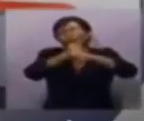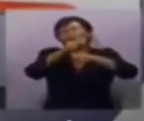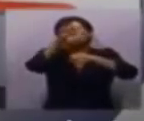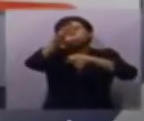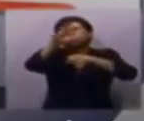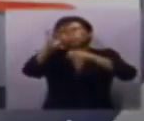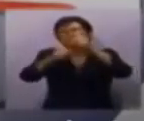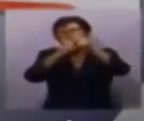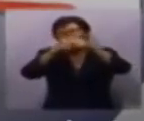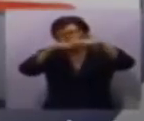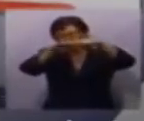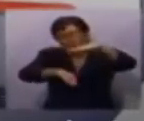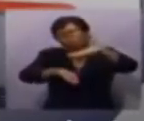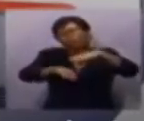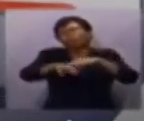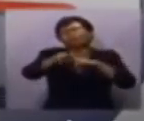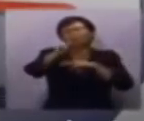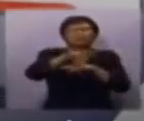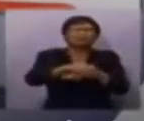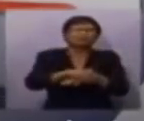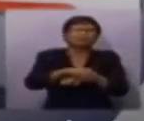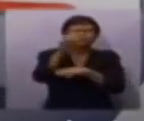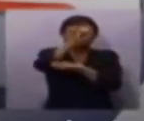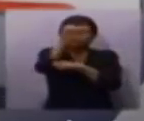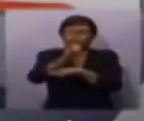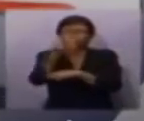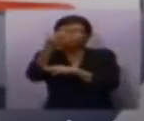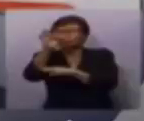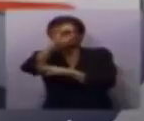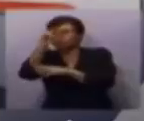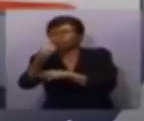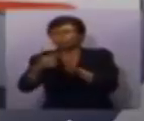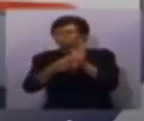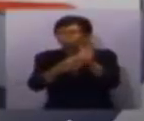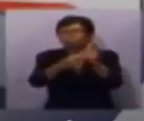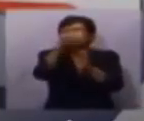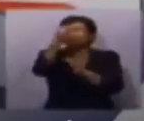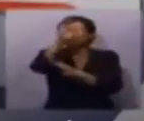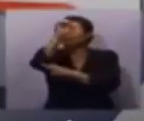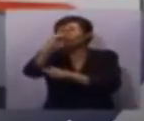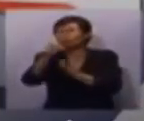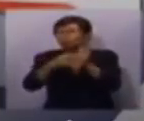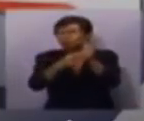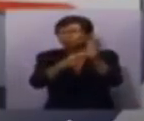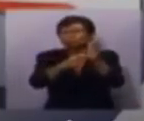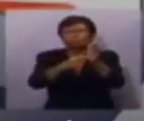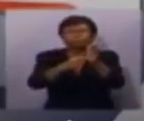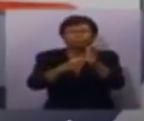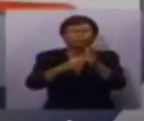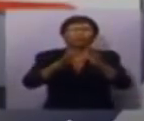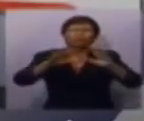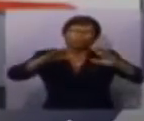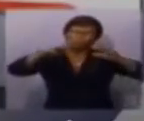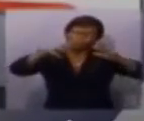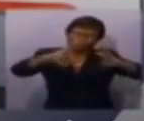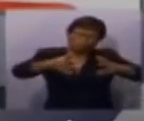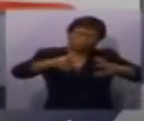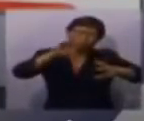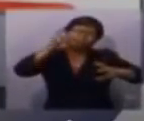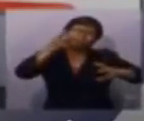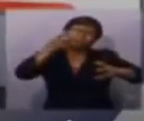bawah. Dan peratusnya hanya 19%. Jadi ini menunjukkan pada kita dunia politik ini